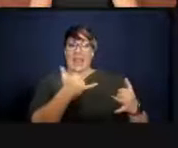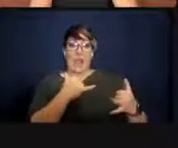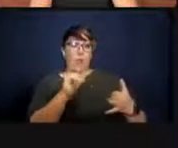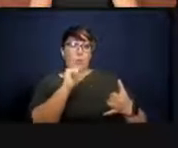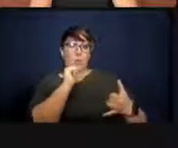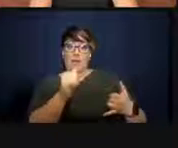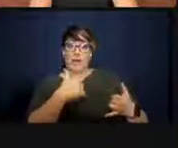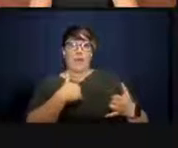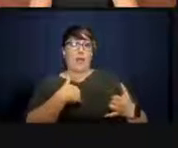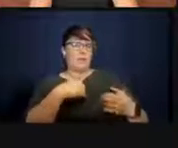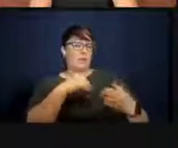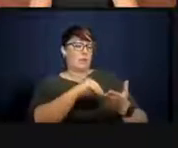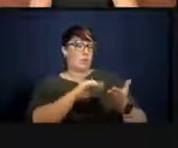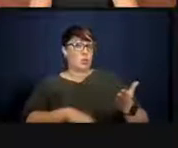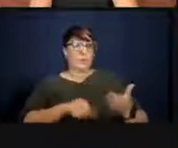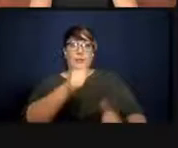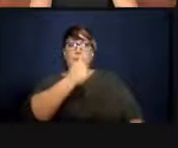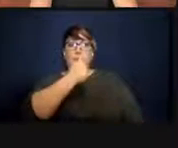أقوم